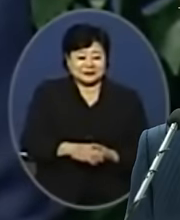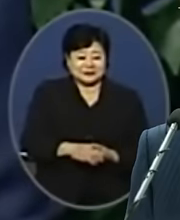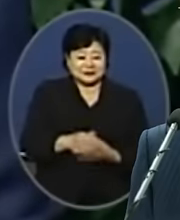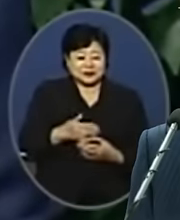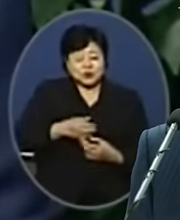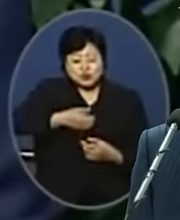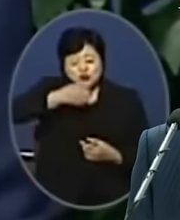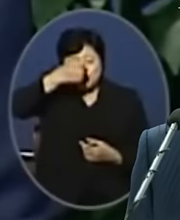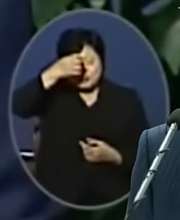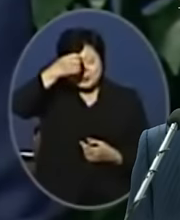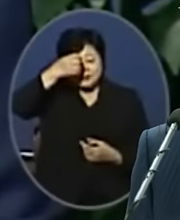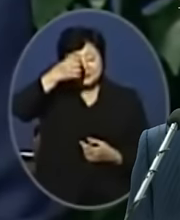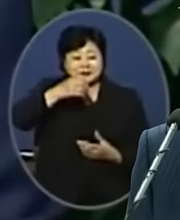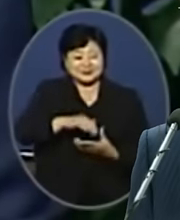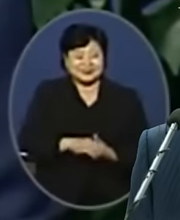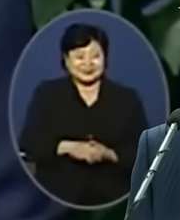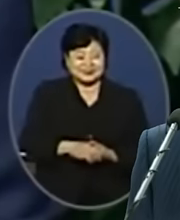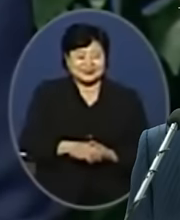꿈은